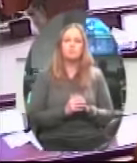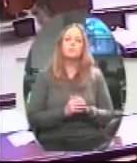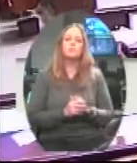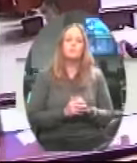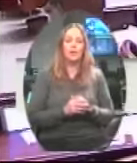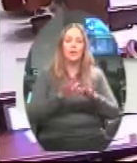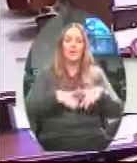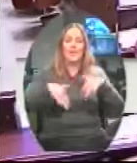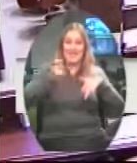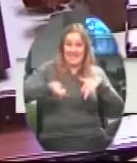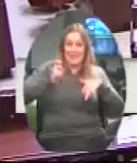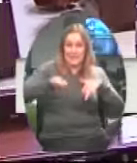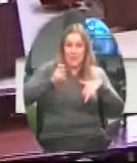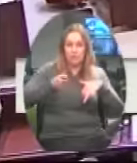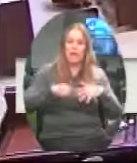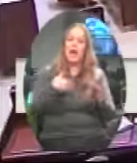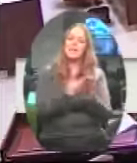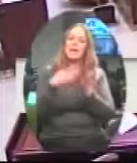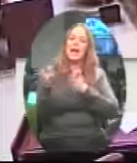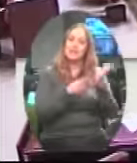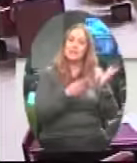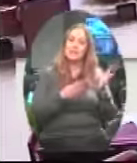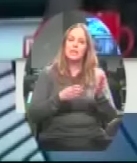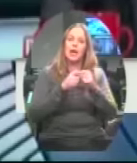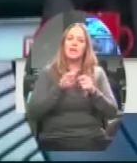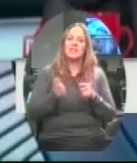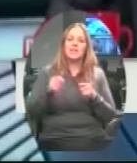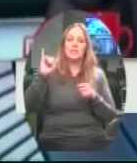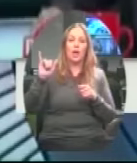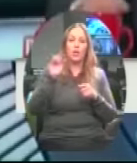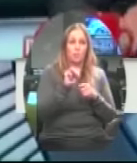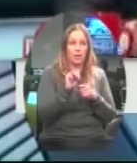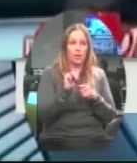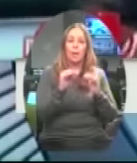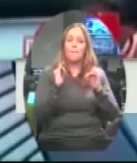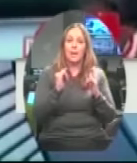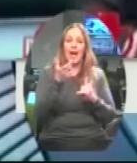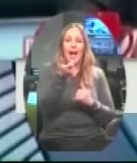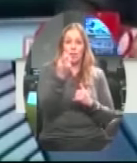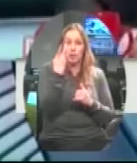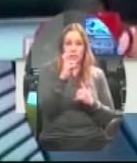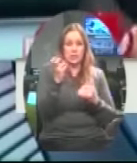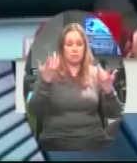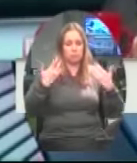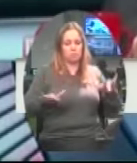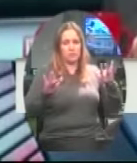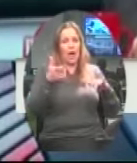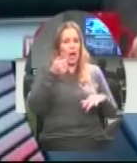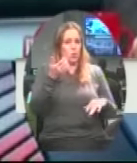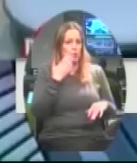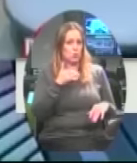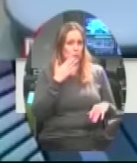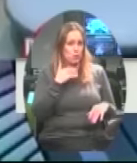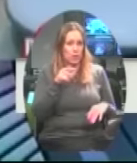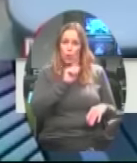הצעה לסדר של חבר הכנסת יעקב מרגי בנושא התנערות ערוץ 20 ממחויבותו כערוץ יהודי שאינו ממלא את תפקידו כערוץ